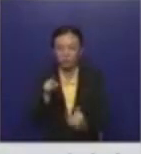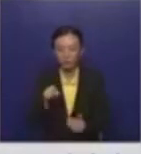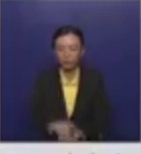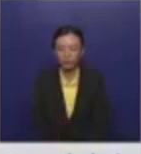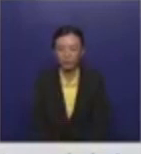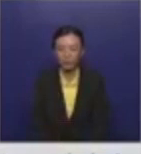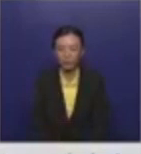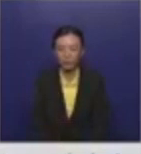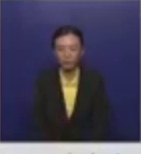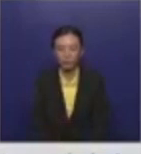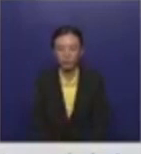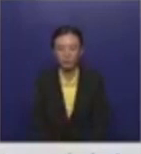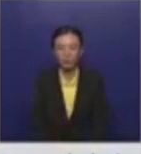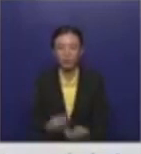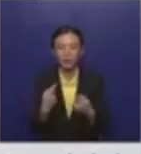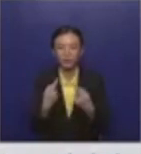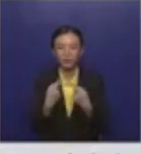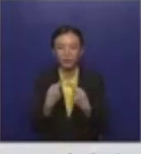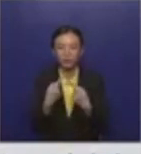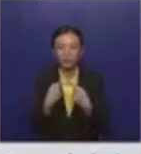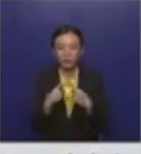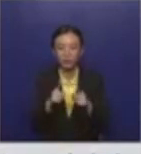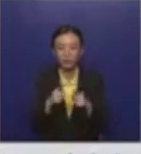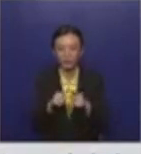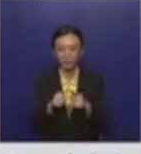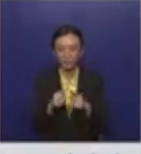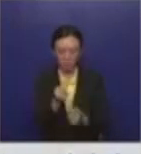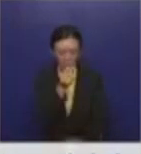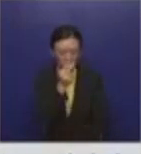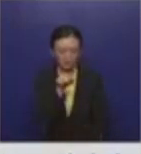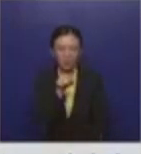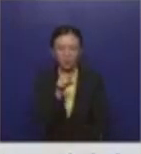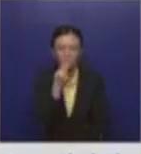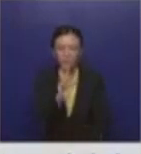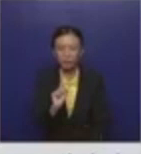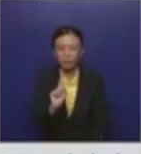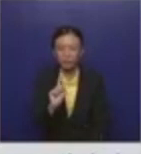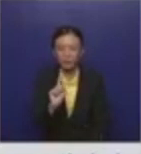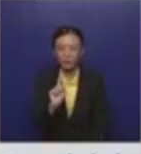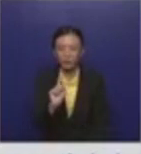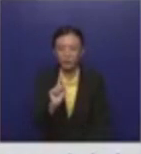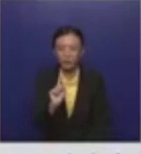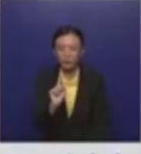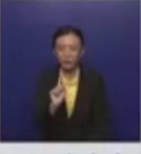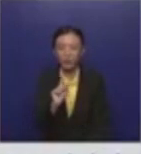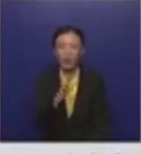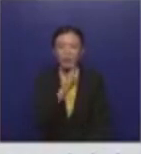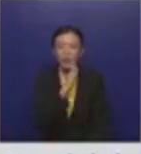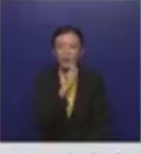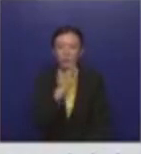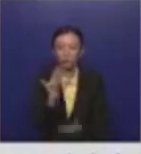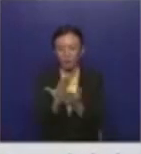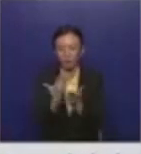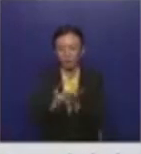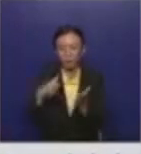ครับแต่ว่าสิ่งหนึ่งที่เรามองเห็นในขณะนี้เนี่ยท่านมองมุมเดียวบอกว่าถ้าเก็บภาษีเ